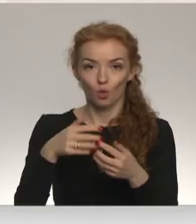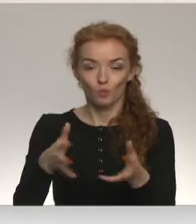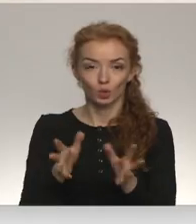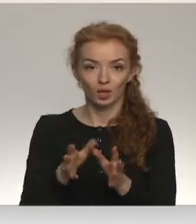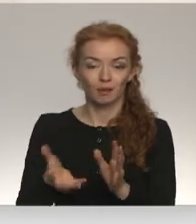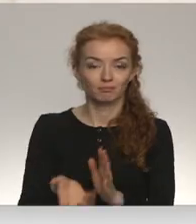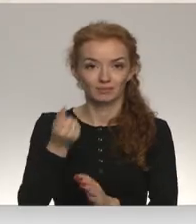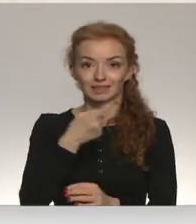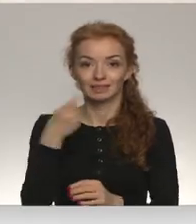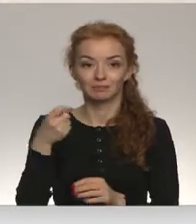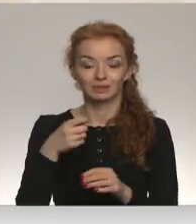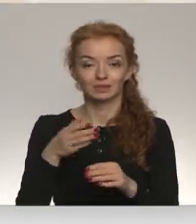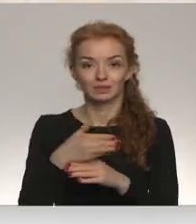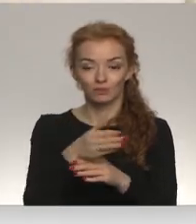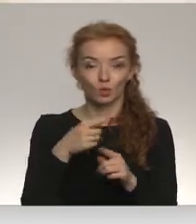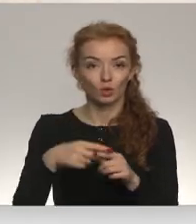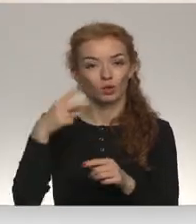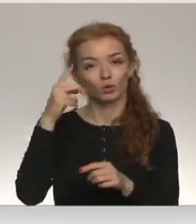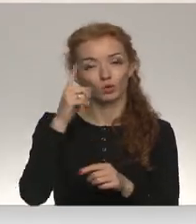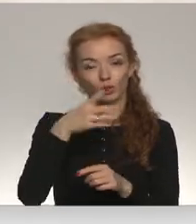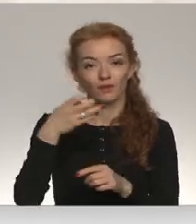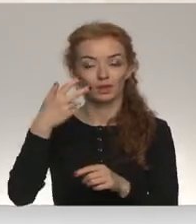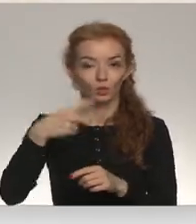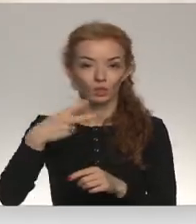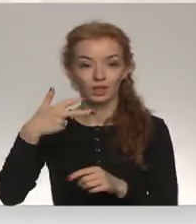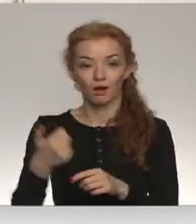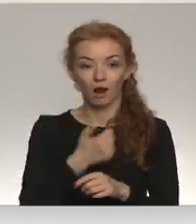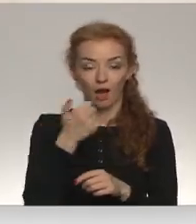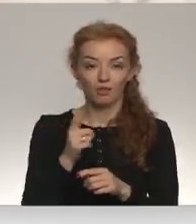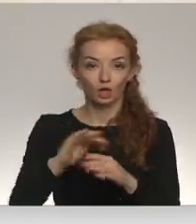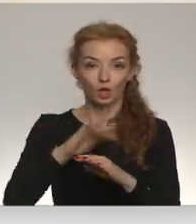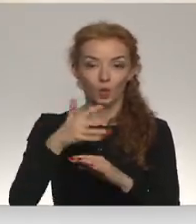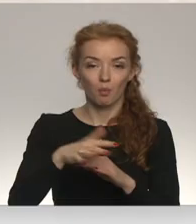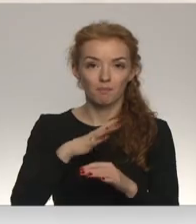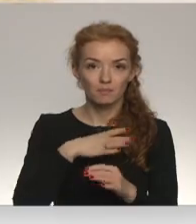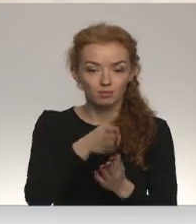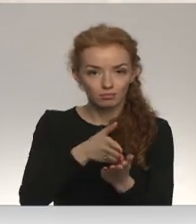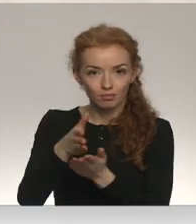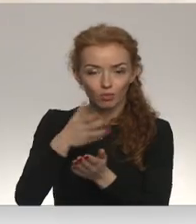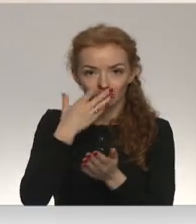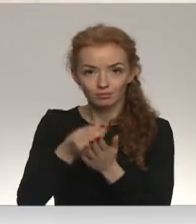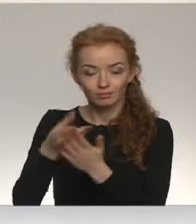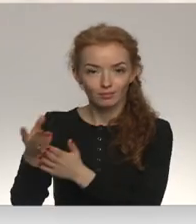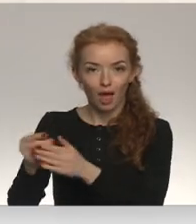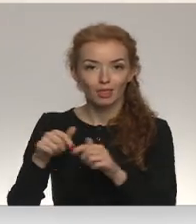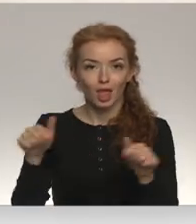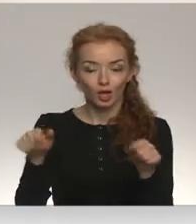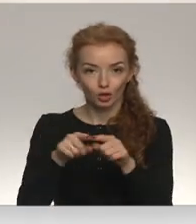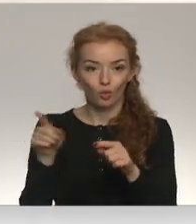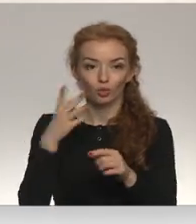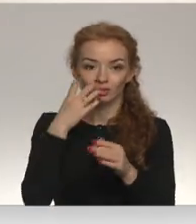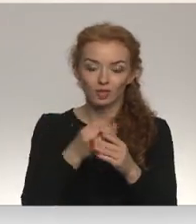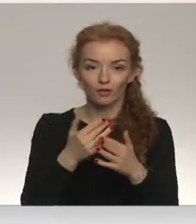zivīm. Pērnā gadsimta 20. 30. Gados rumba pat sadalīta privātos posmos, kur katrs tad licis savu no